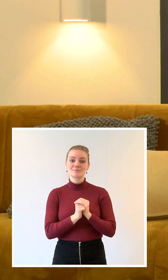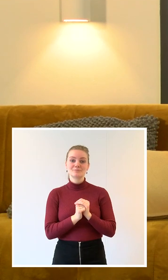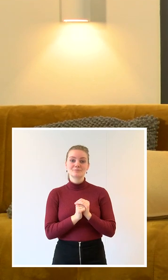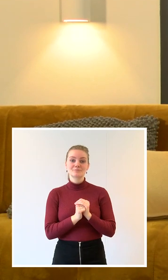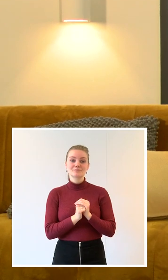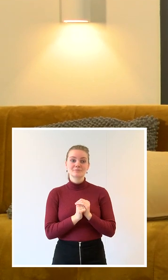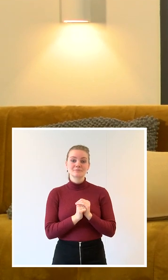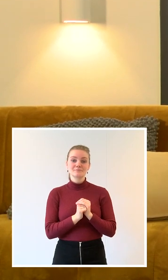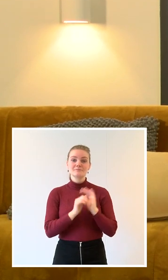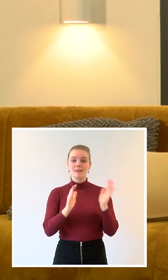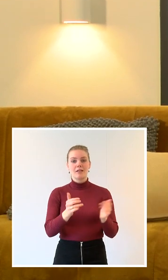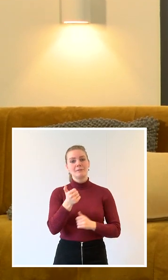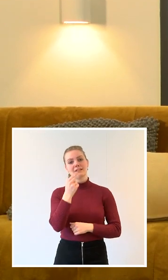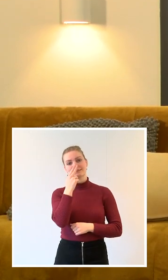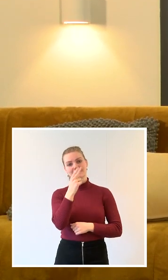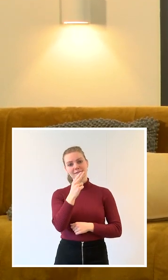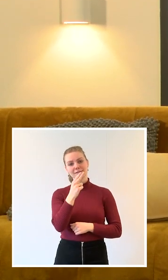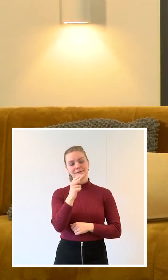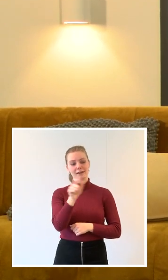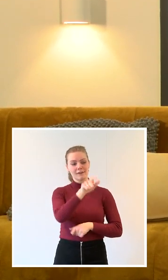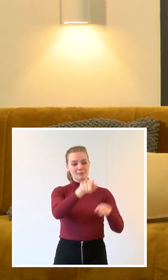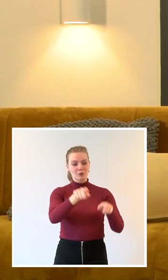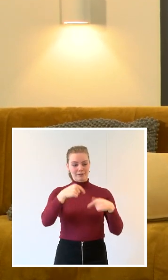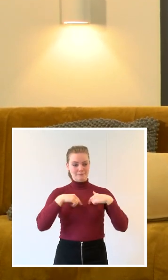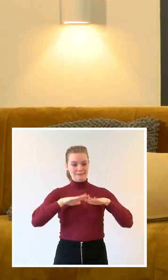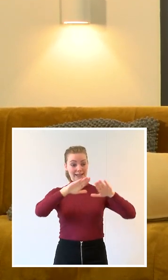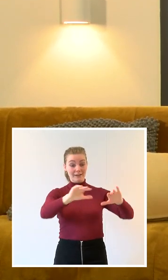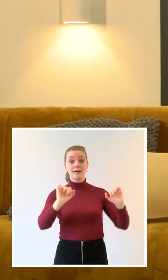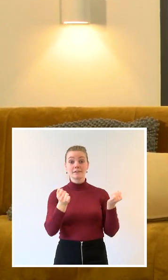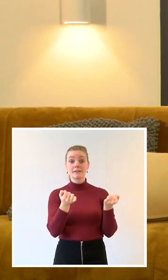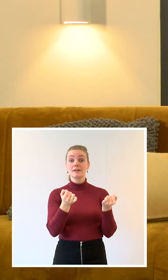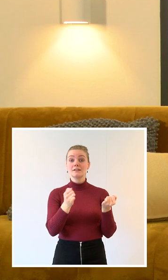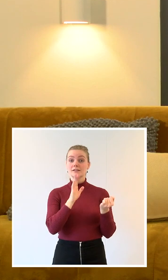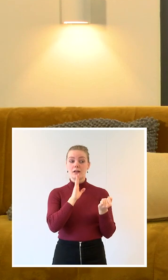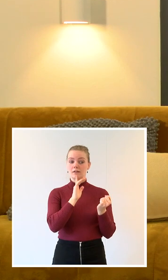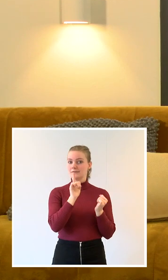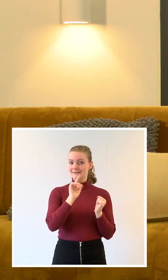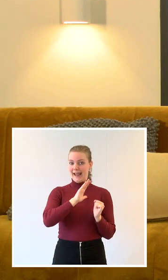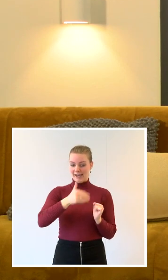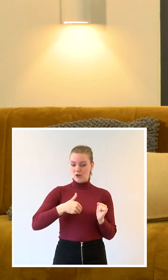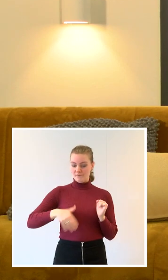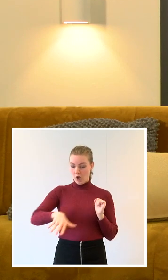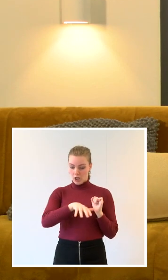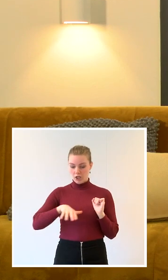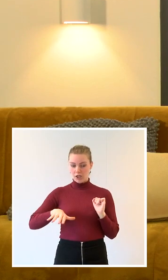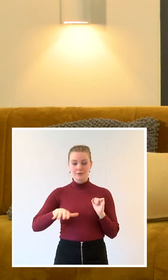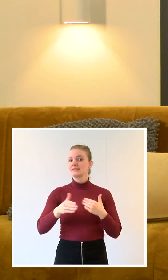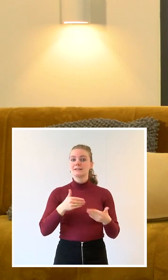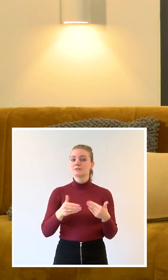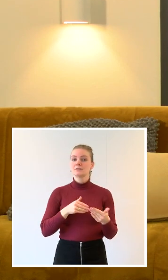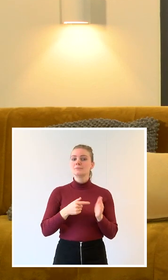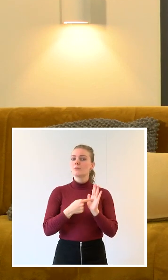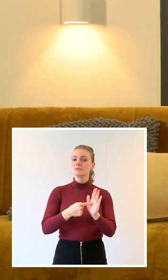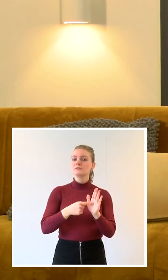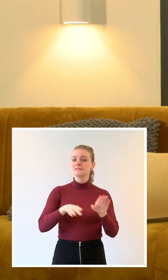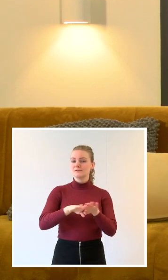voor anderen, ook als die niet bij je eigen volk horen. Bijvoorbeeld in het verhaal van Jozef. Jozef die komt aan,